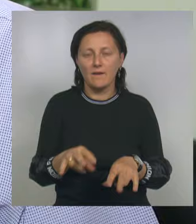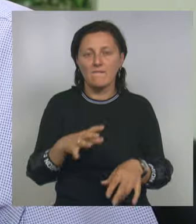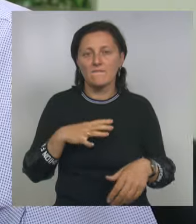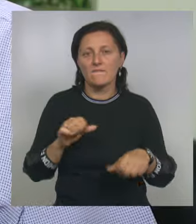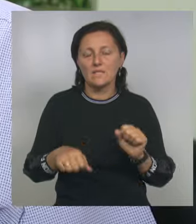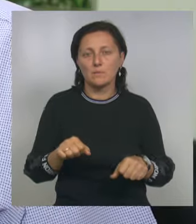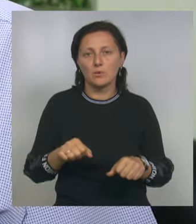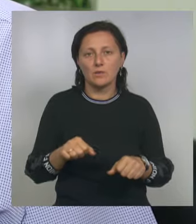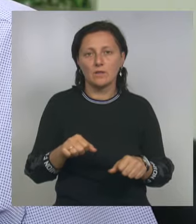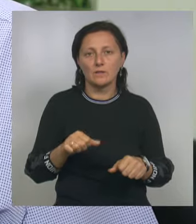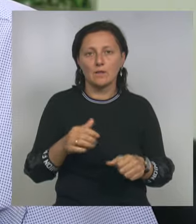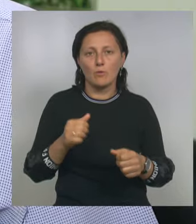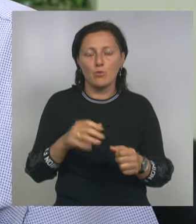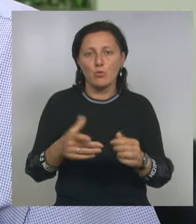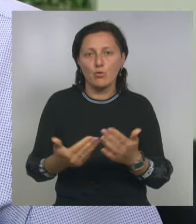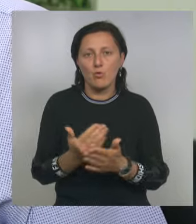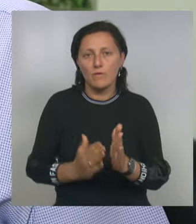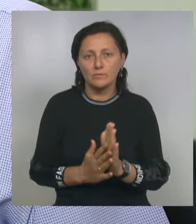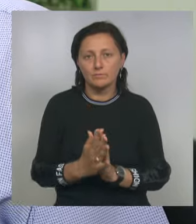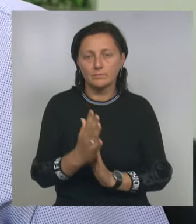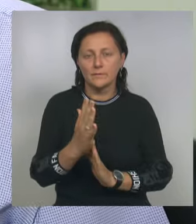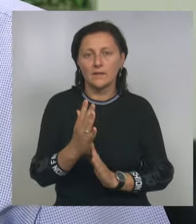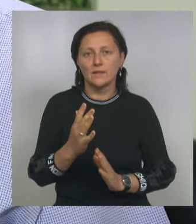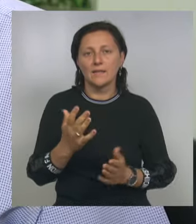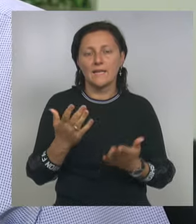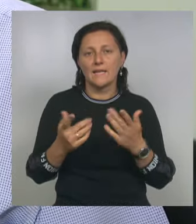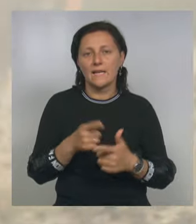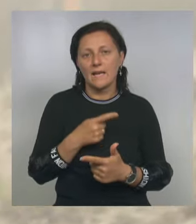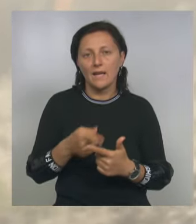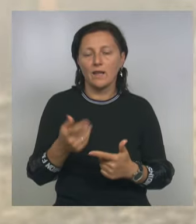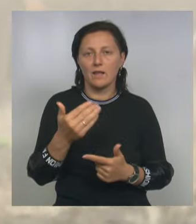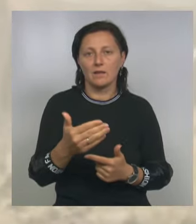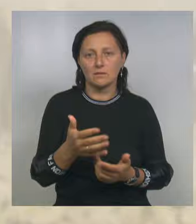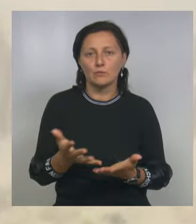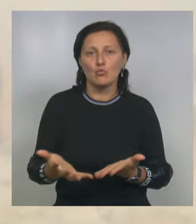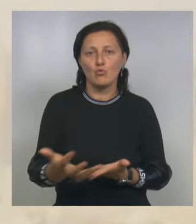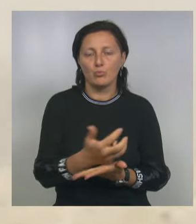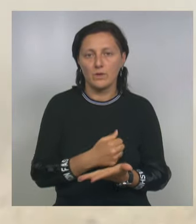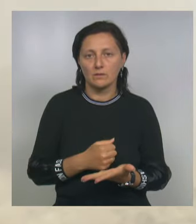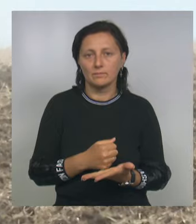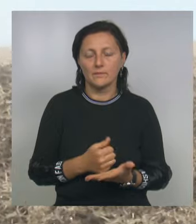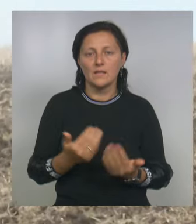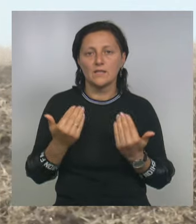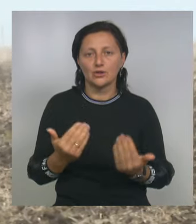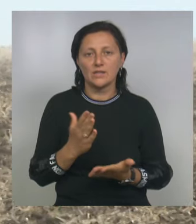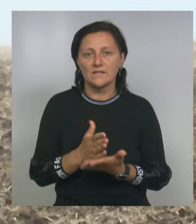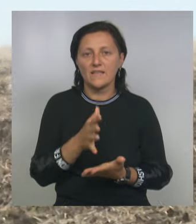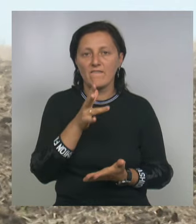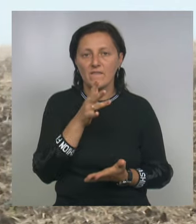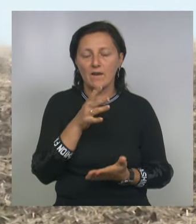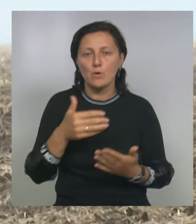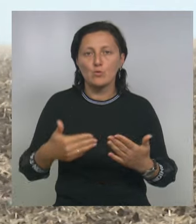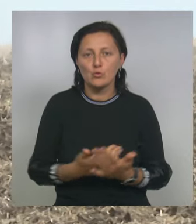возможно, возобновят свою вегетацию, либо их уничтожать. Сейчас еще есть время на